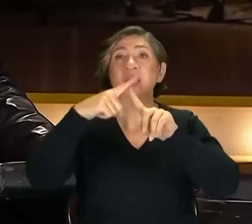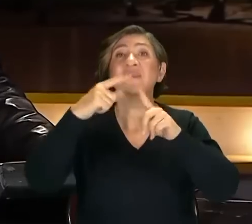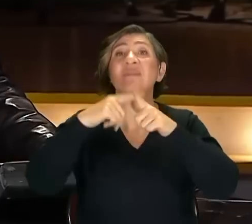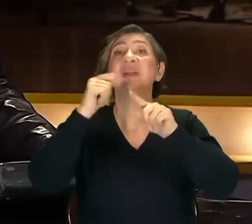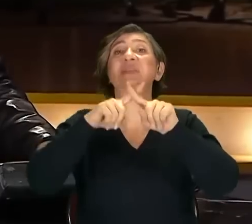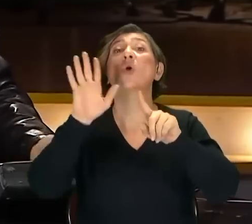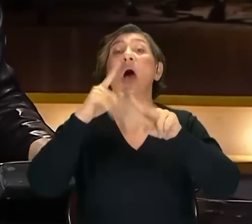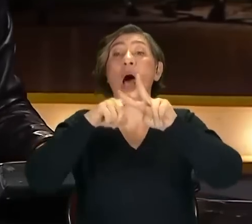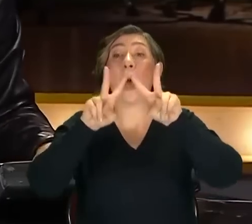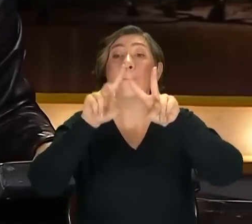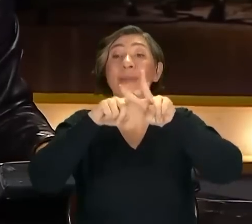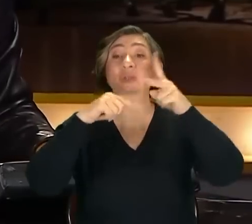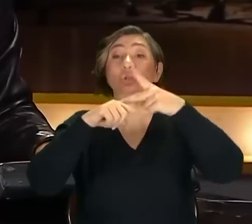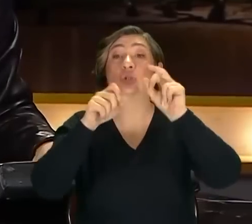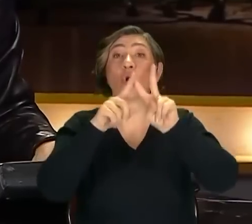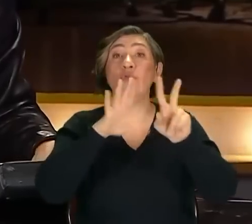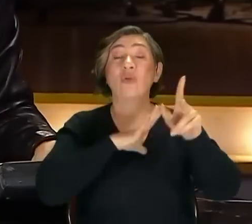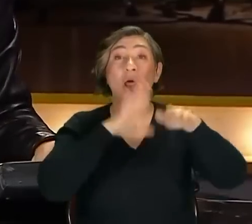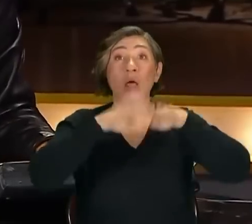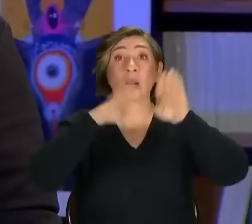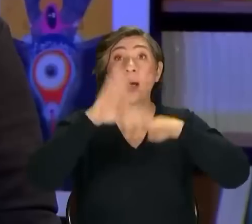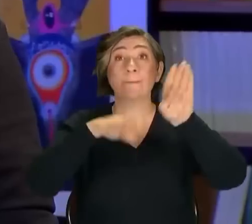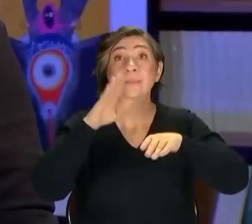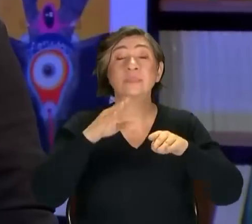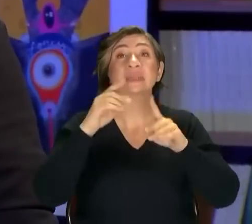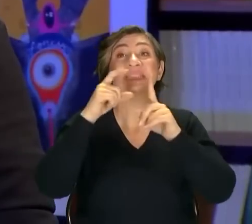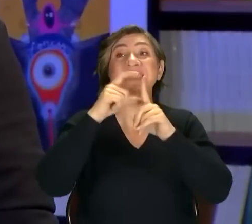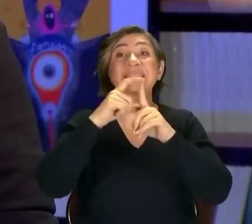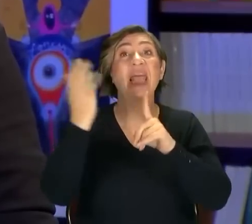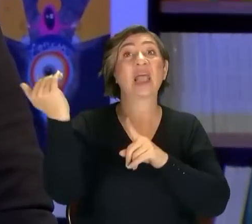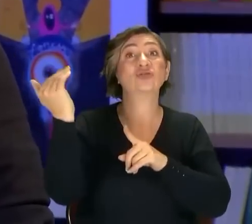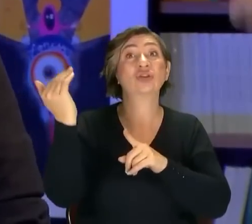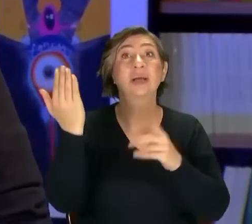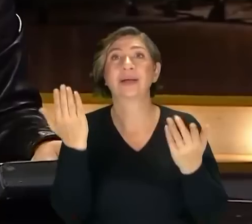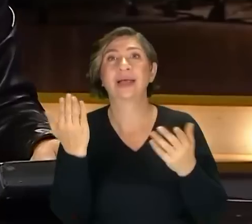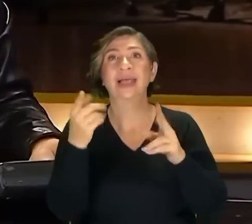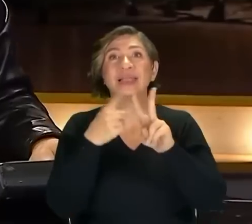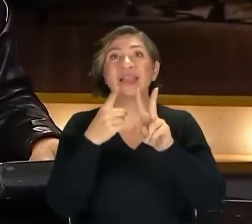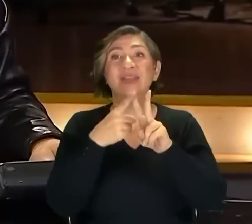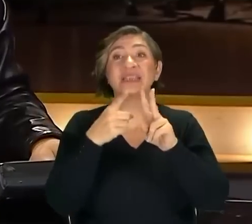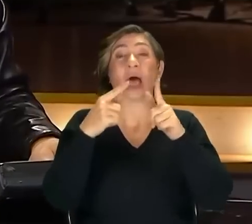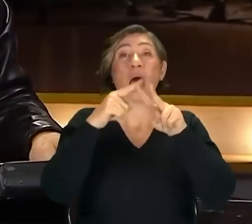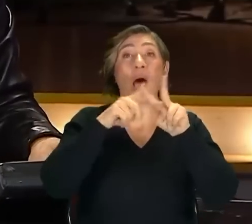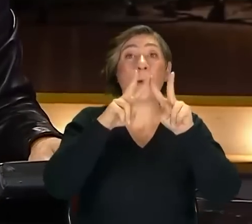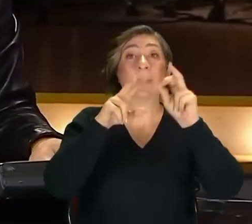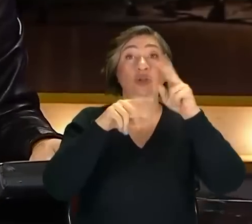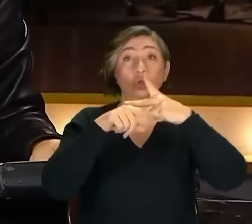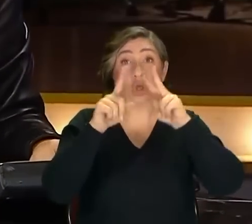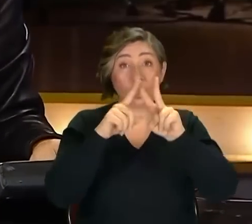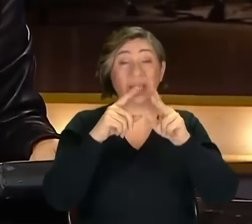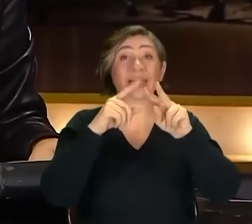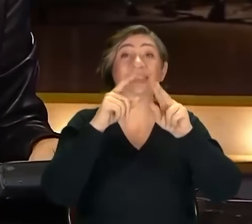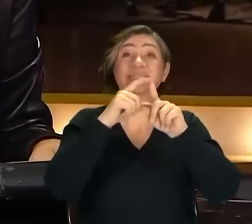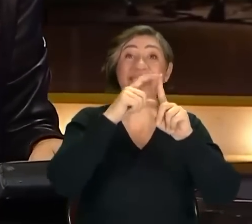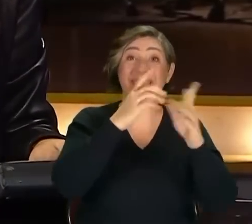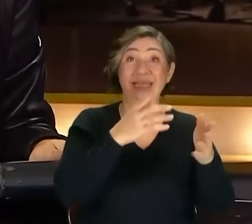Amazon. Amazon var. Tabii. Bütün Amazon reklamları. Hop Disney gelecek. Bir anda pat. Netflix, geliyorlar, Amazon, Disney. Peki ne